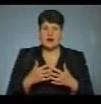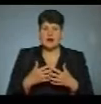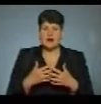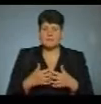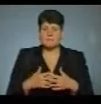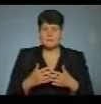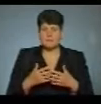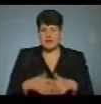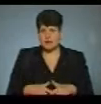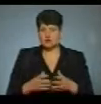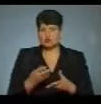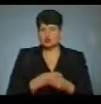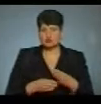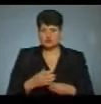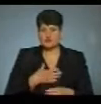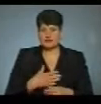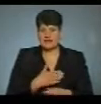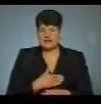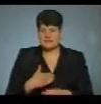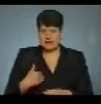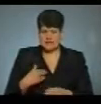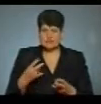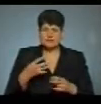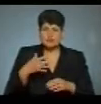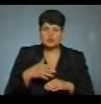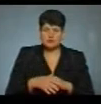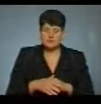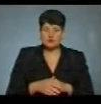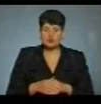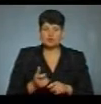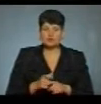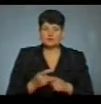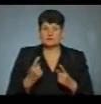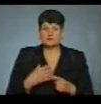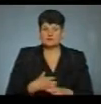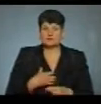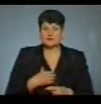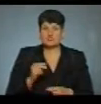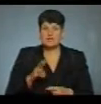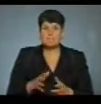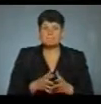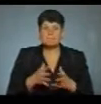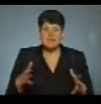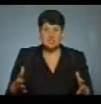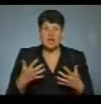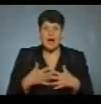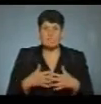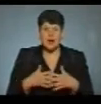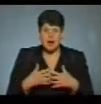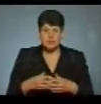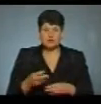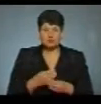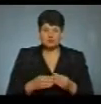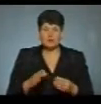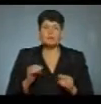легень. Ну, ми, перш за все, повинні розуміти, йде такий дуже великий ажіотаж про те, що чим більше апаратів штучної вентиляції, тим більше